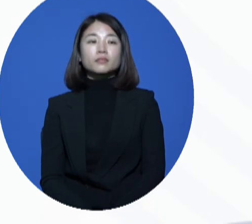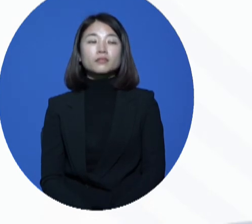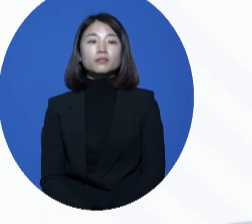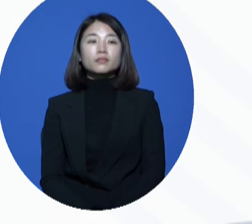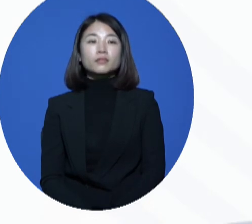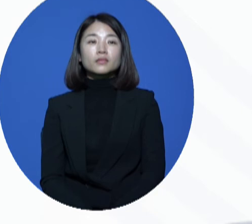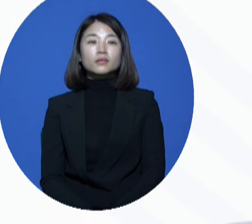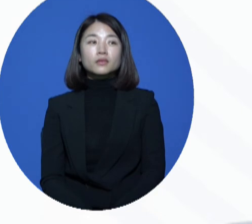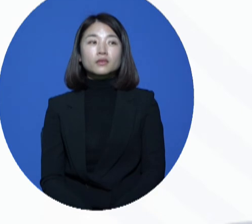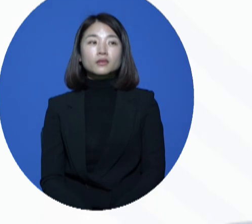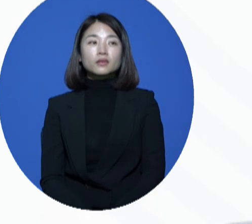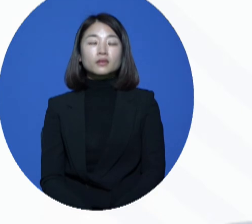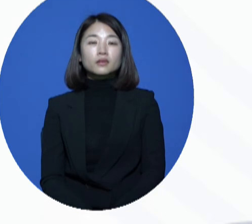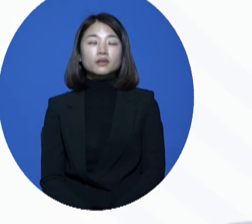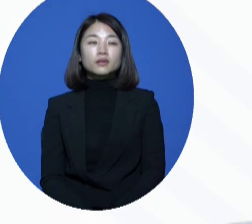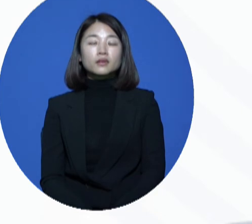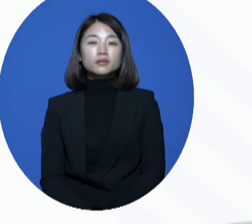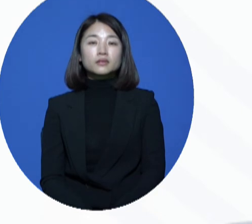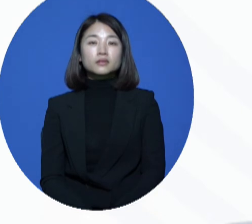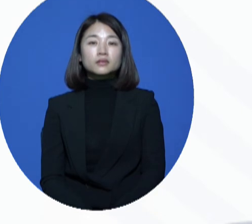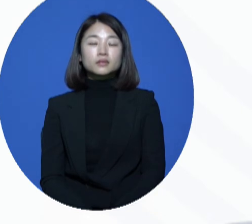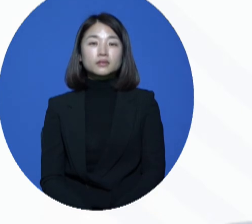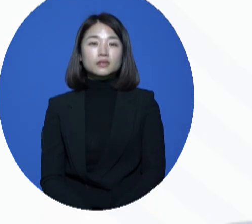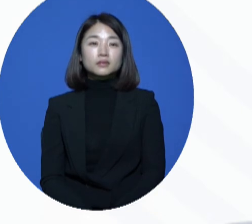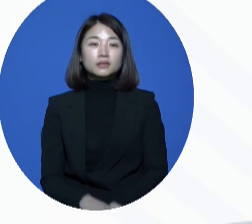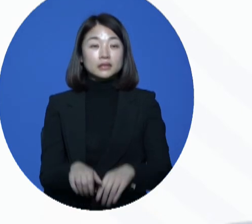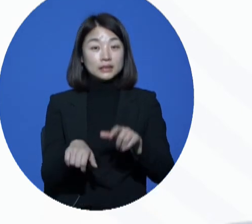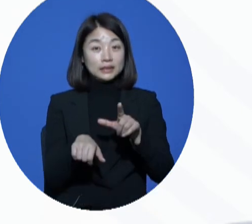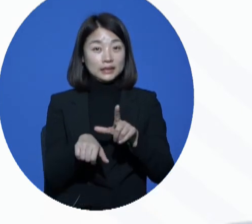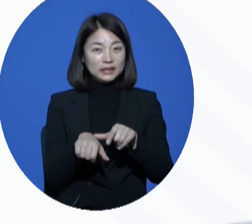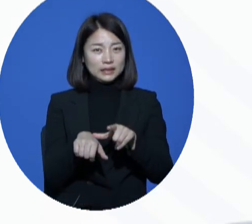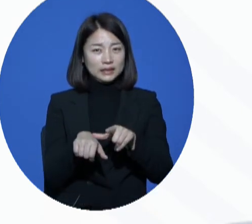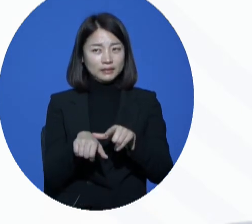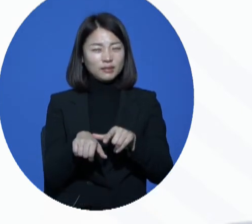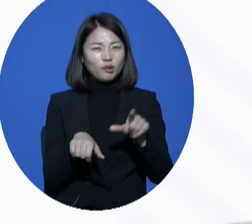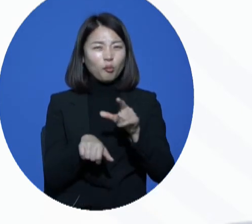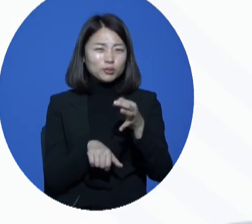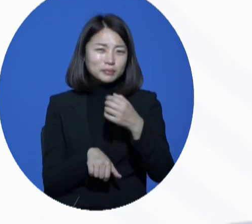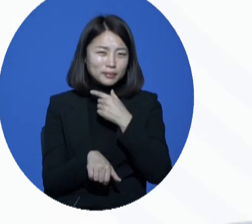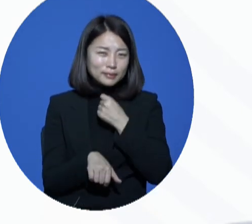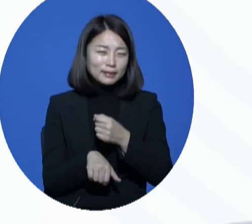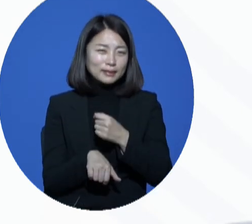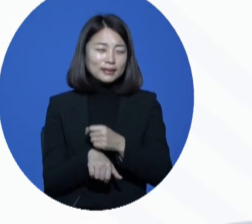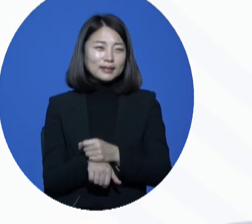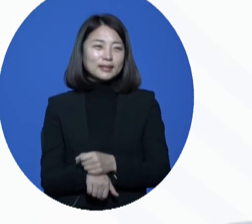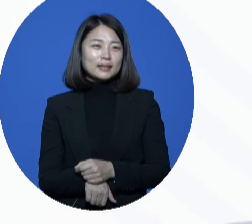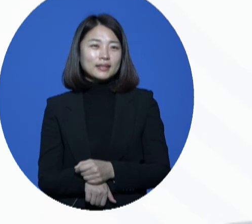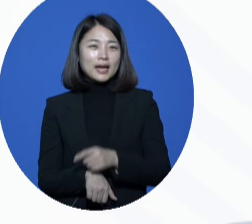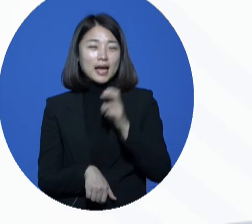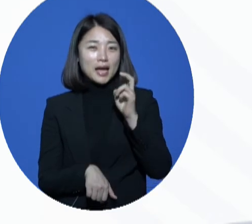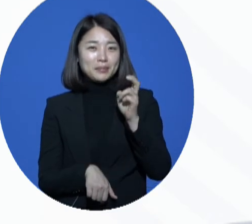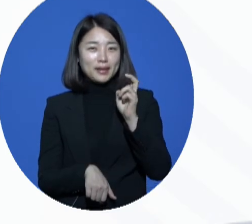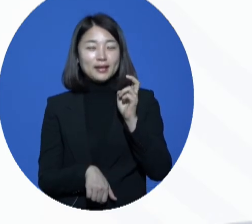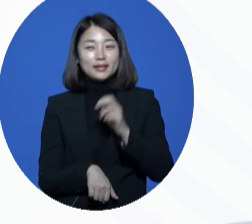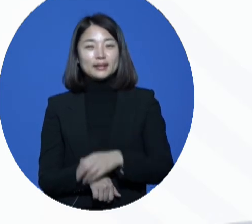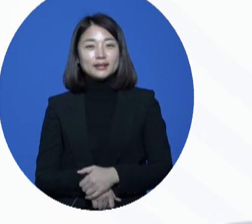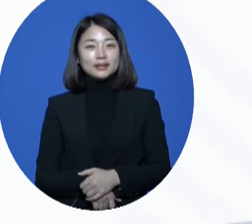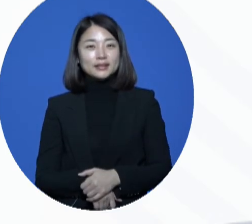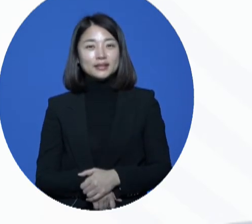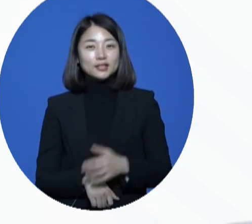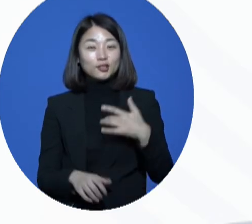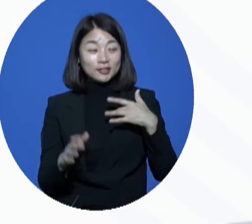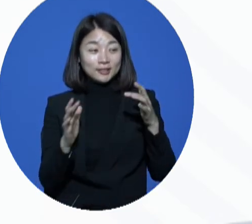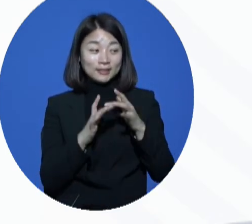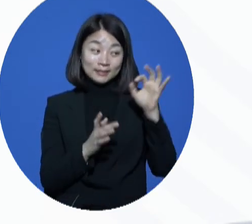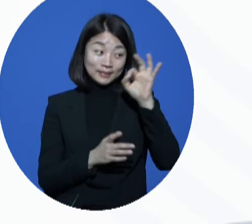이거 맛있겠다. 언제쯤? 네, 시간이 되면 다 사실 이걸 더 보여드리고 싶은데요. 아마 저도